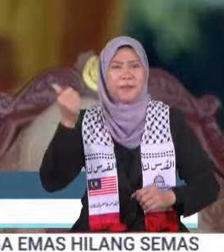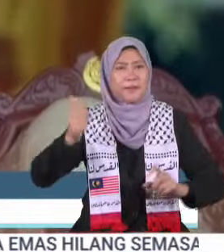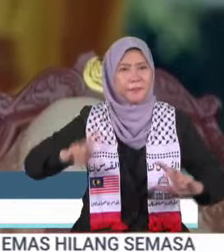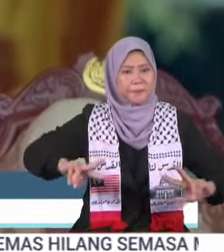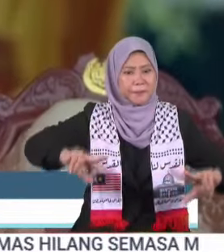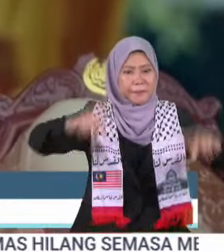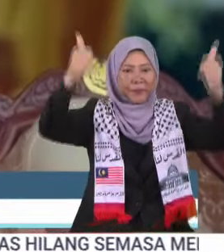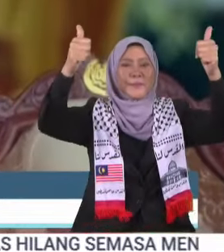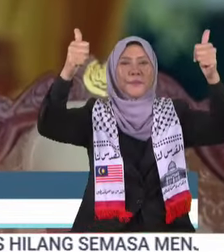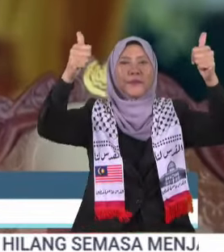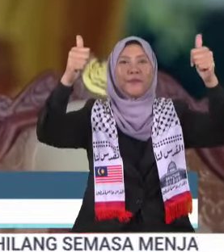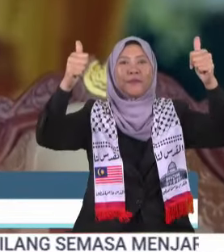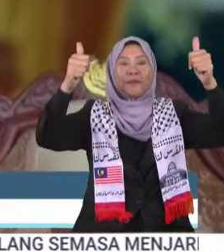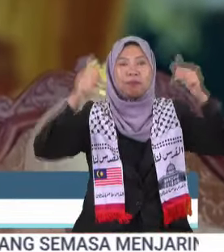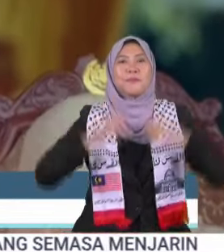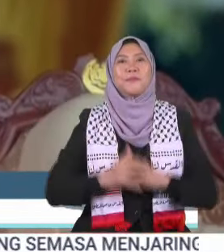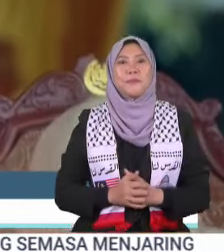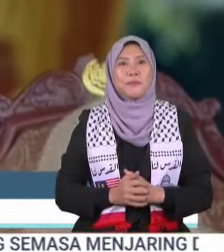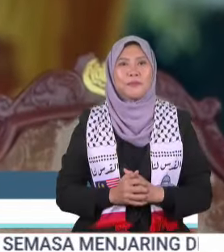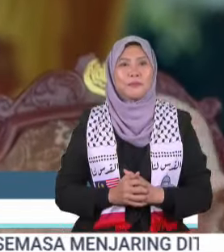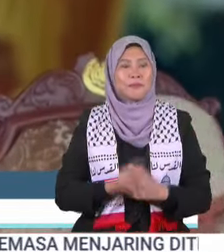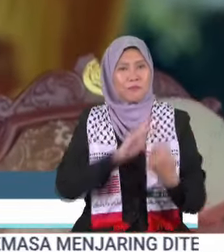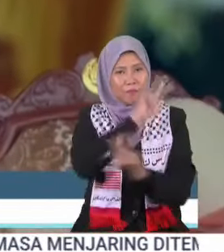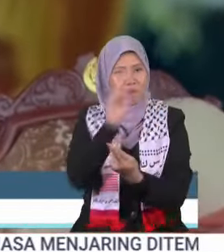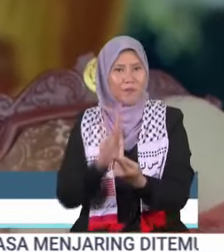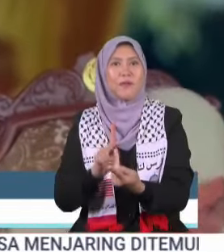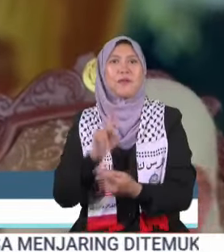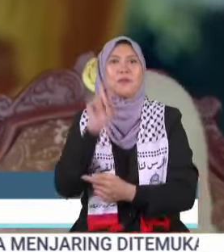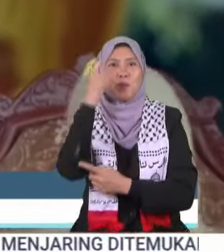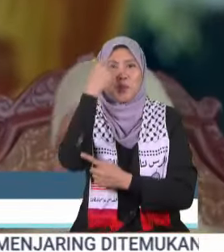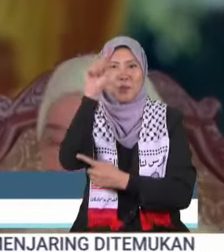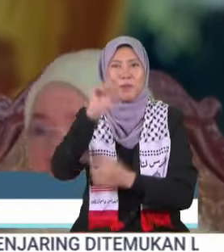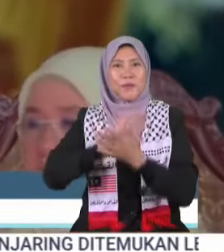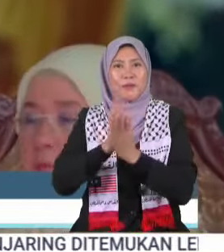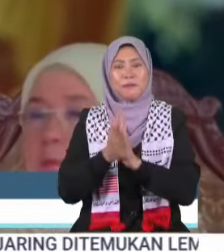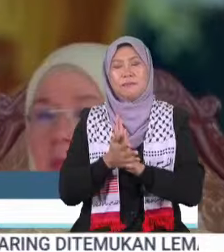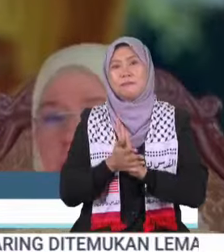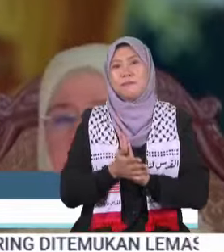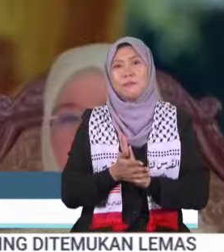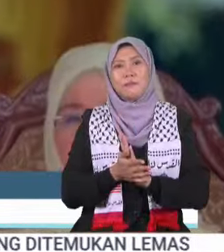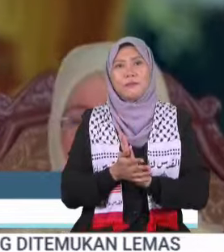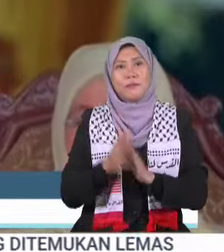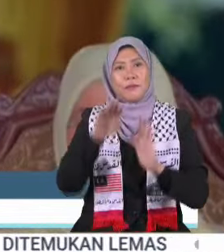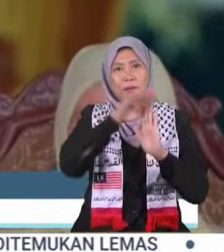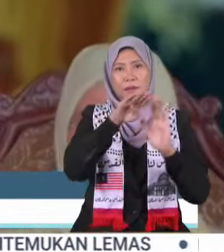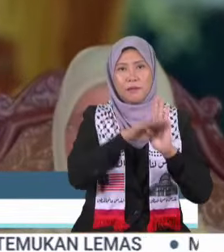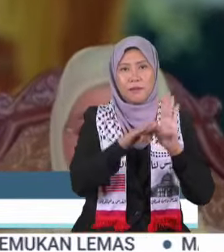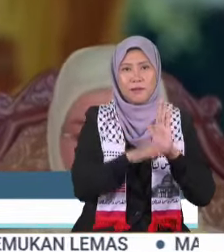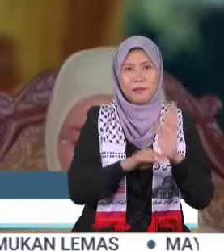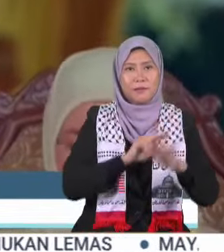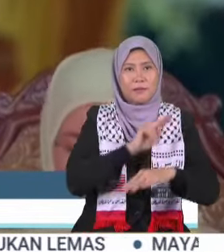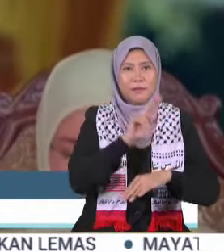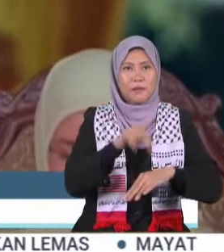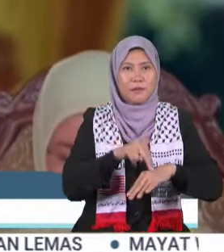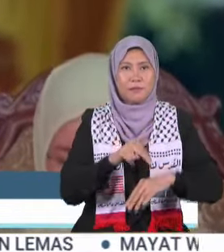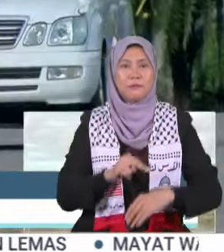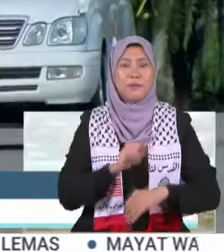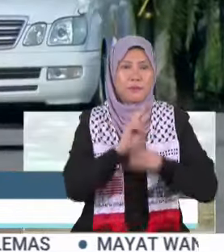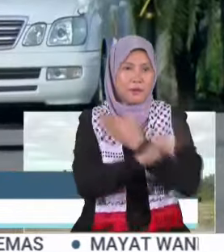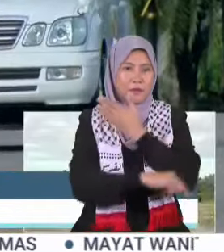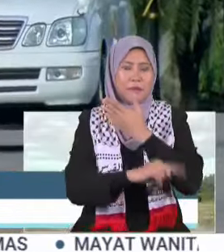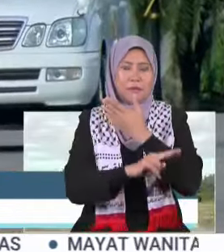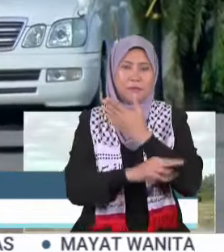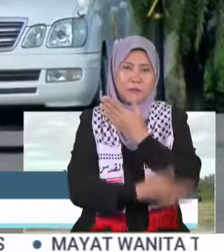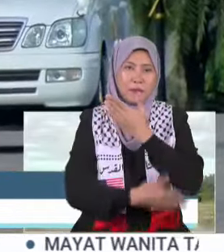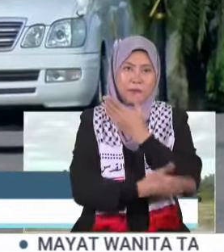dan berkeupayaan tinggi wajar dijadikan sebagai satu agenda nasional